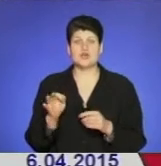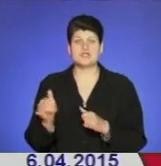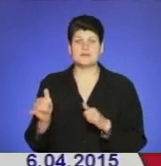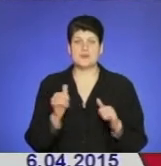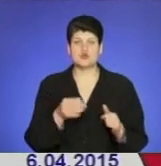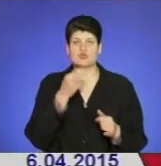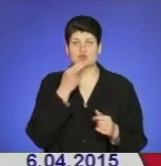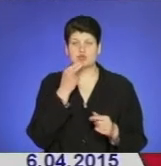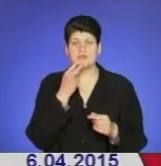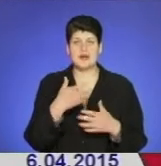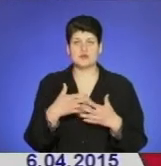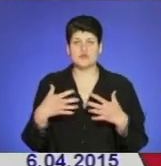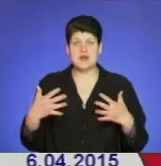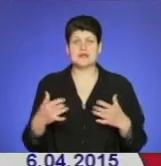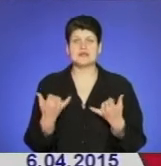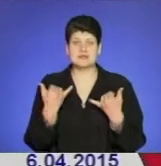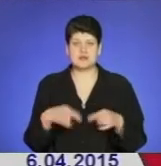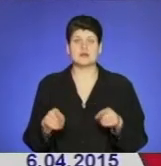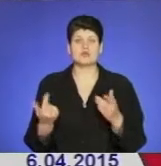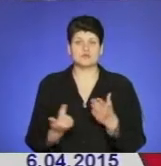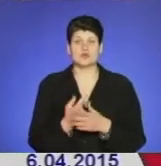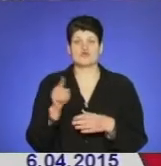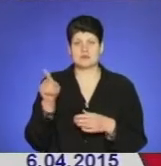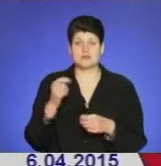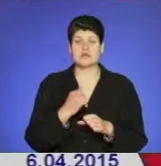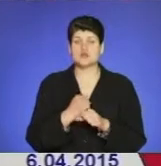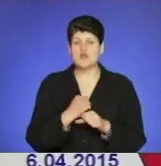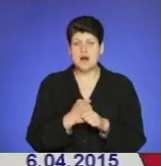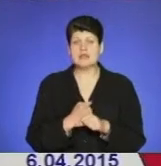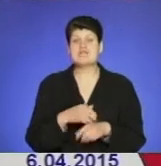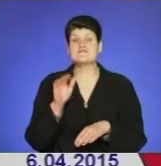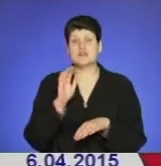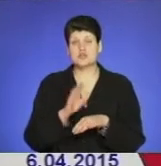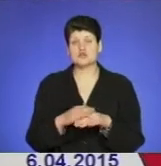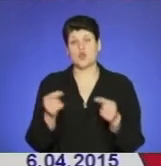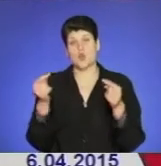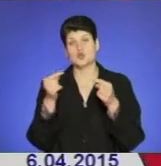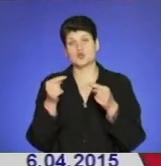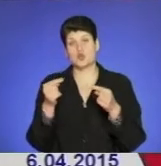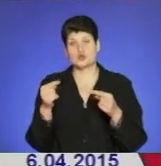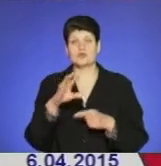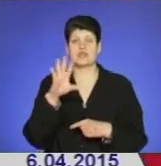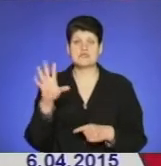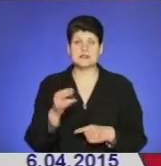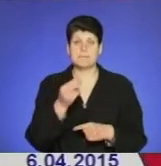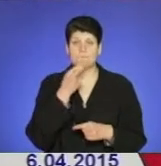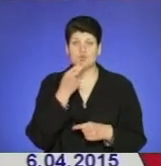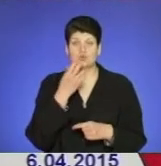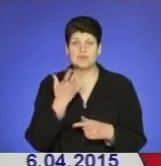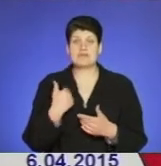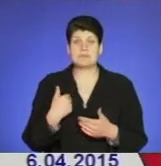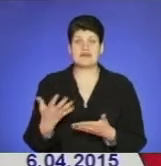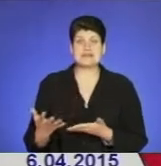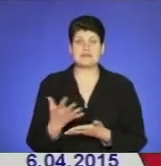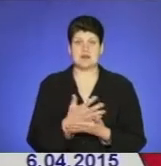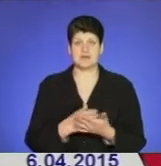продуктами харчування. І цей раз ми теж з ними працювали. І фактично ми узгоджували всі продукти, які, звичайно, ми зібрали